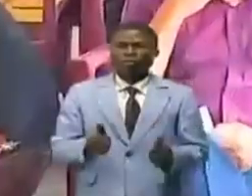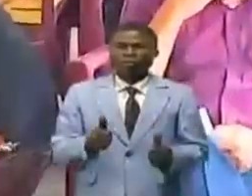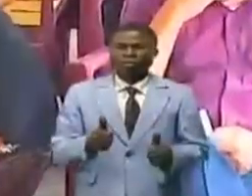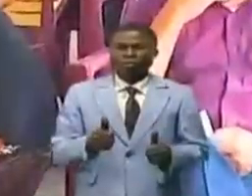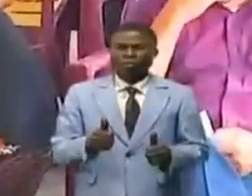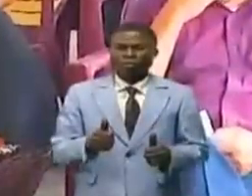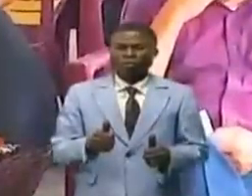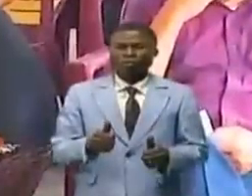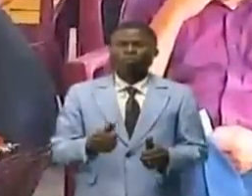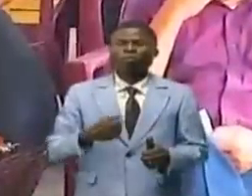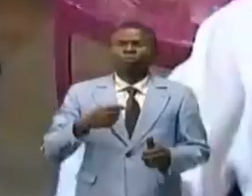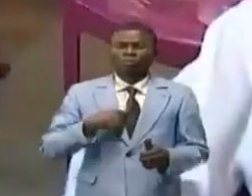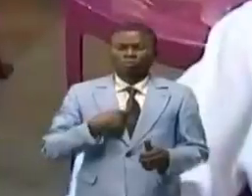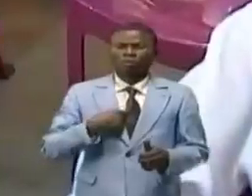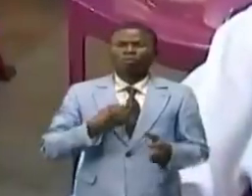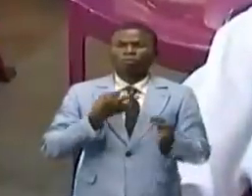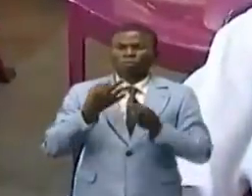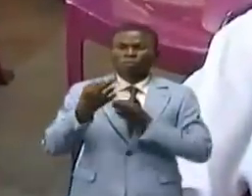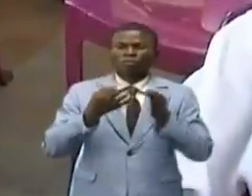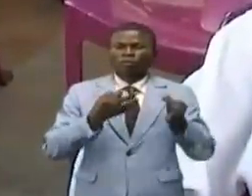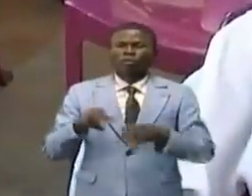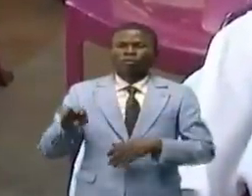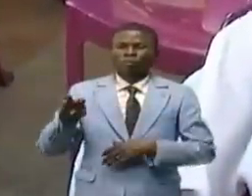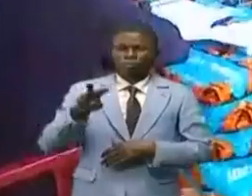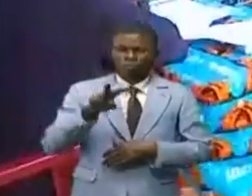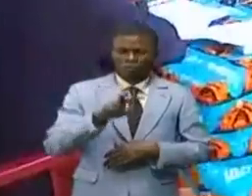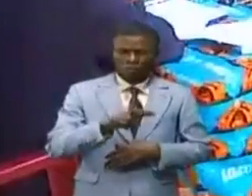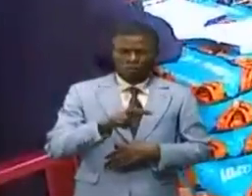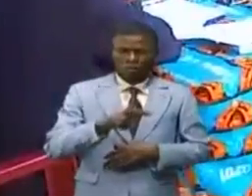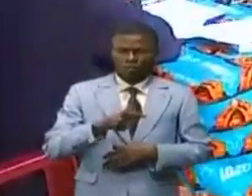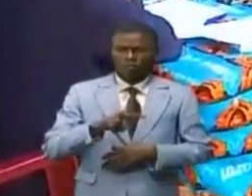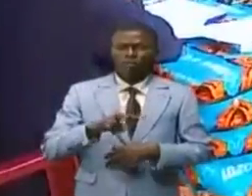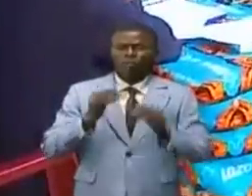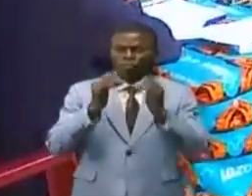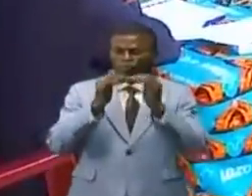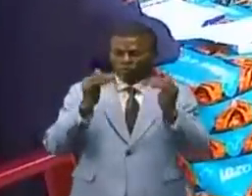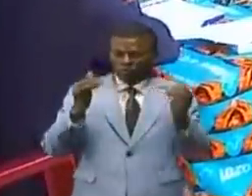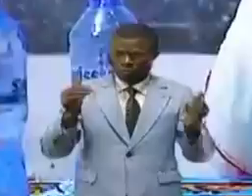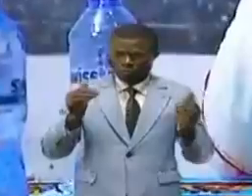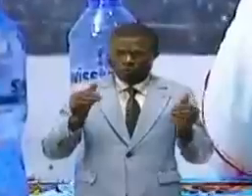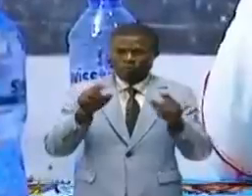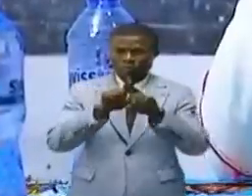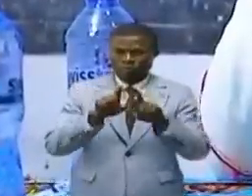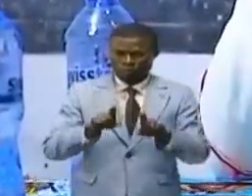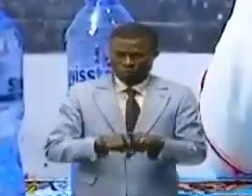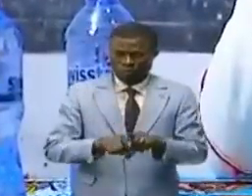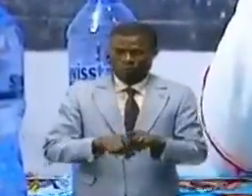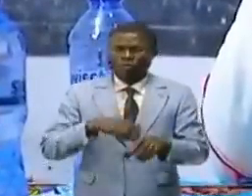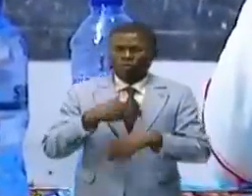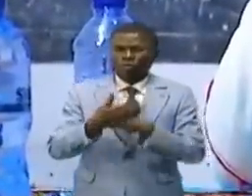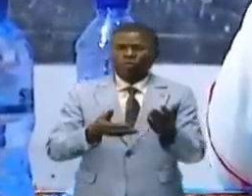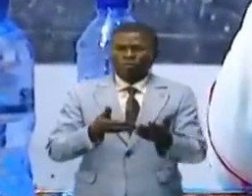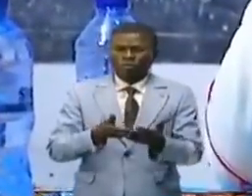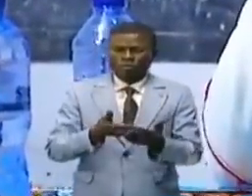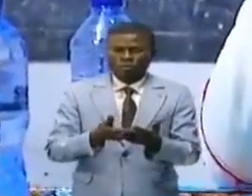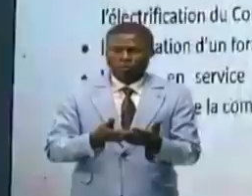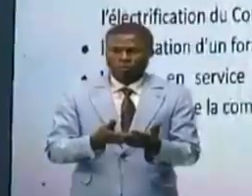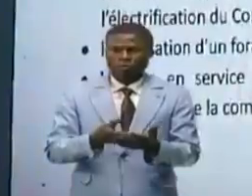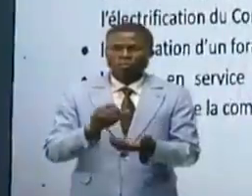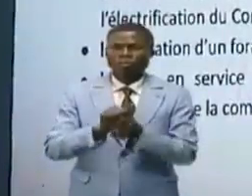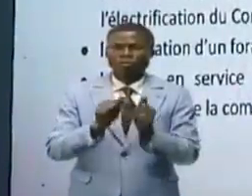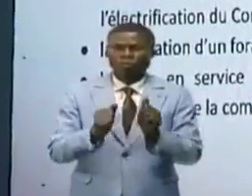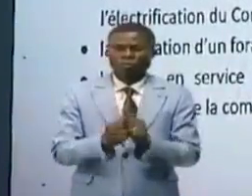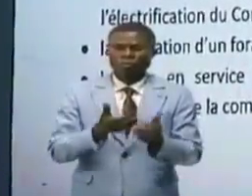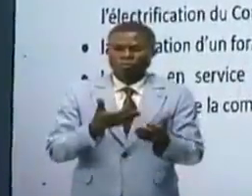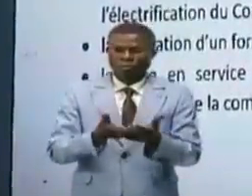à entrer dans cette fête du sanglier mais qu'il était avec tous les